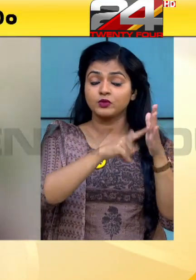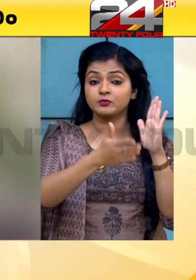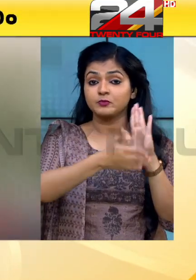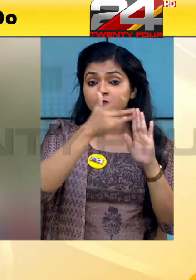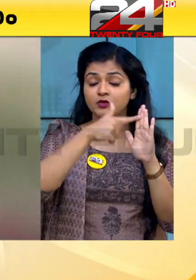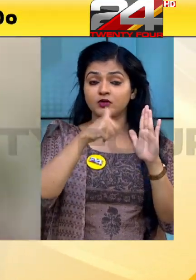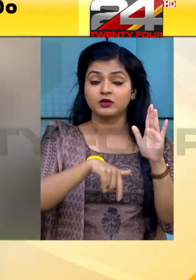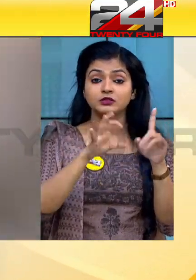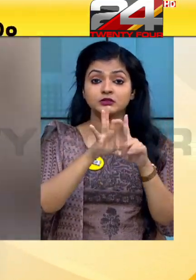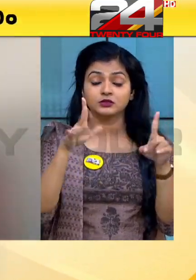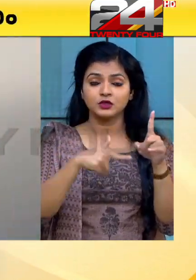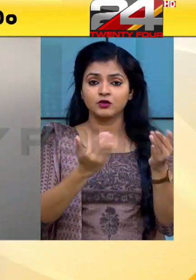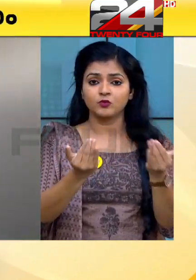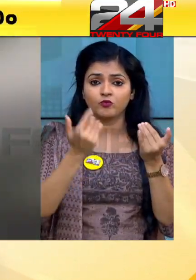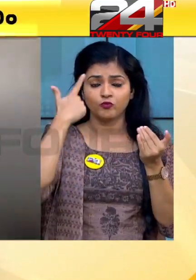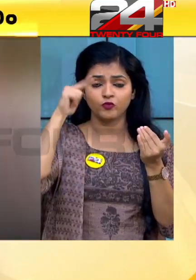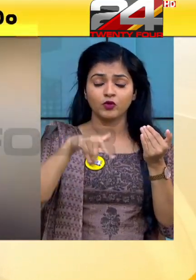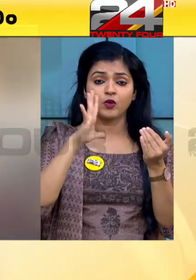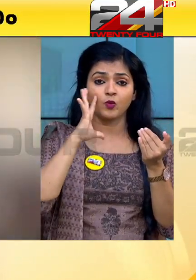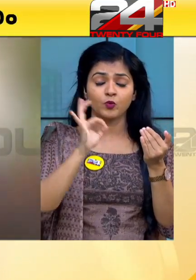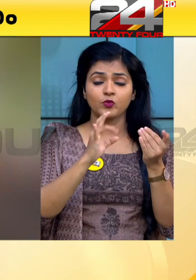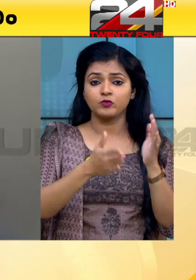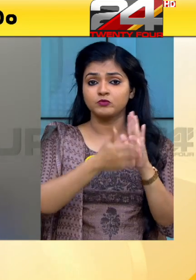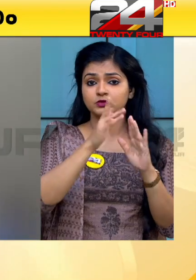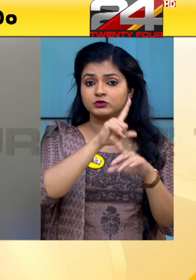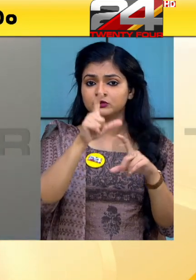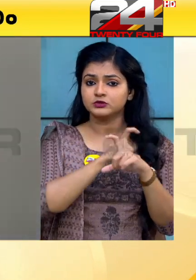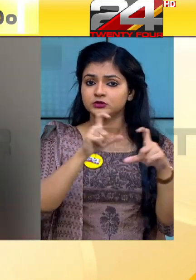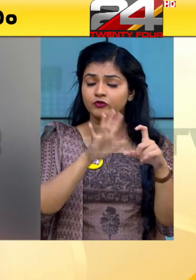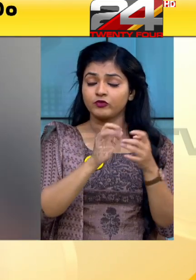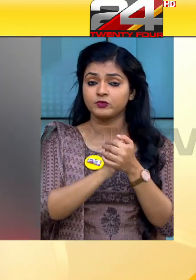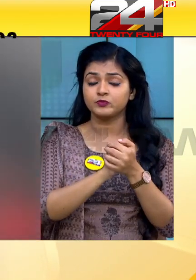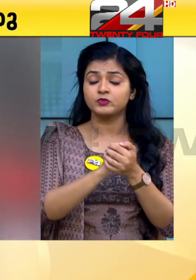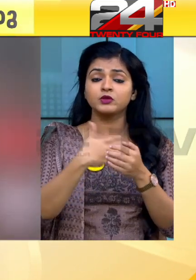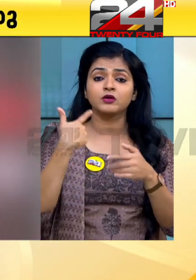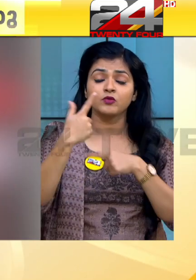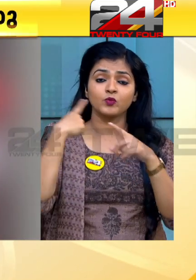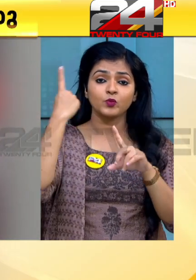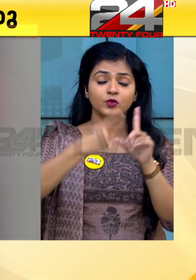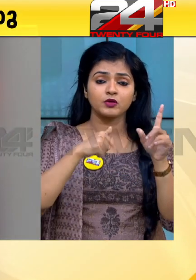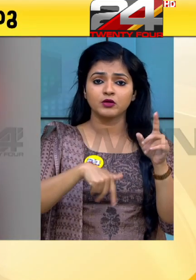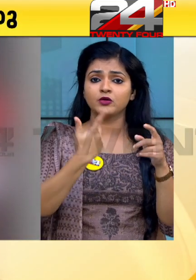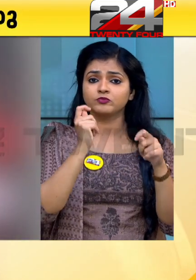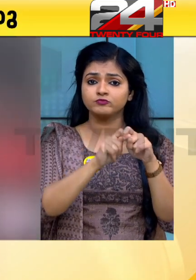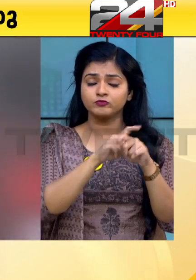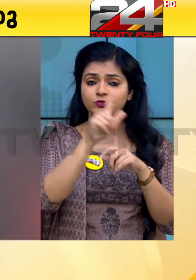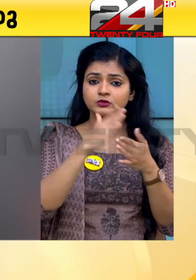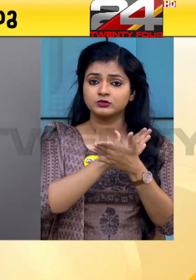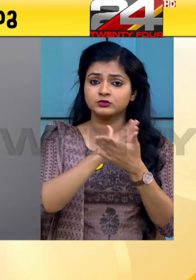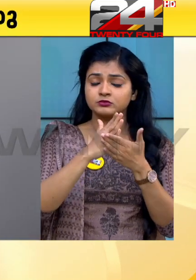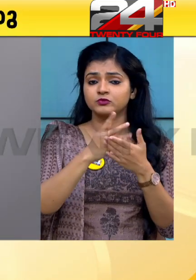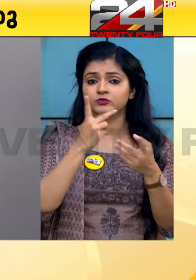സുരക്ഷാ പ്രാധാന്യത്തിൽ അല്ലെങ്കിൽ സുരക്ഷാ പ്രാധാന്യത്തോട് ഉറപ്പാക്കുന്ന കെട്ടിടങ്ങളാണ്. മാത്രമല്ല കൃത്യമായ മെയിന്റനൻസ് അടക്കമുള്ള കാര്യങ്ങൾ ഉറപ്പുവരുത്തുന്നുണ്ട്. കാരണം